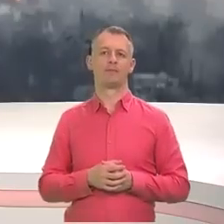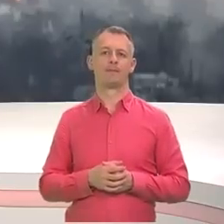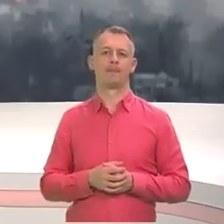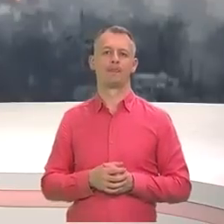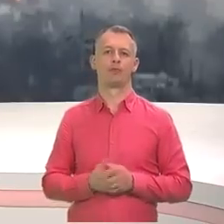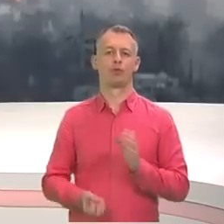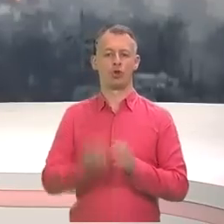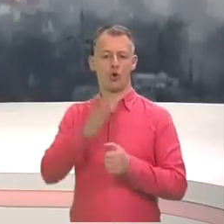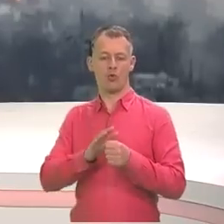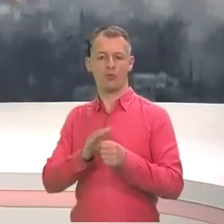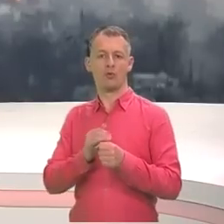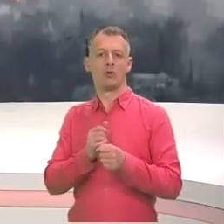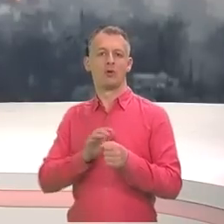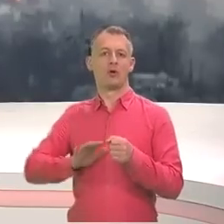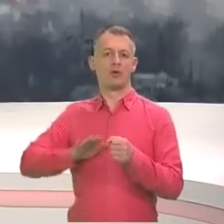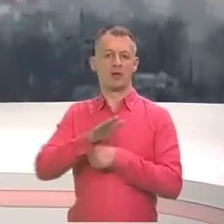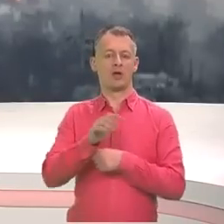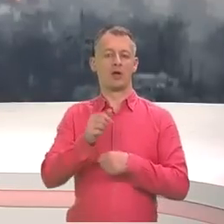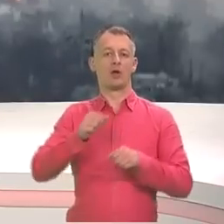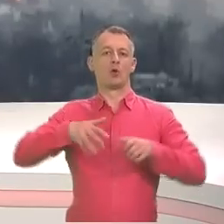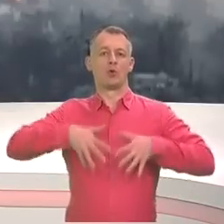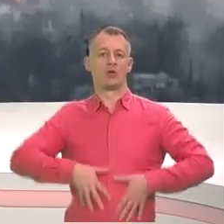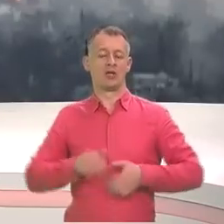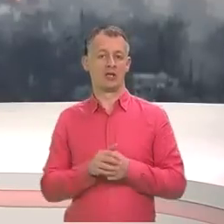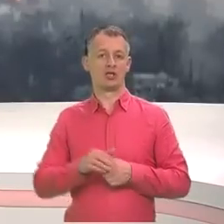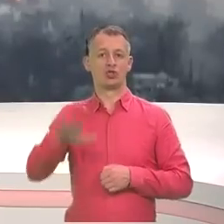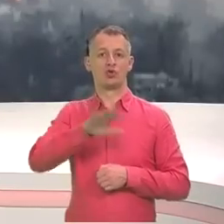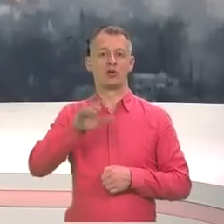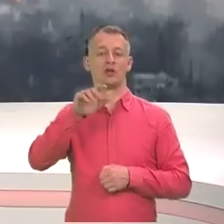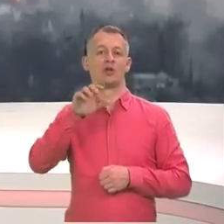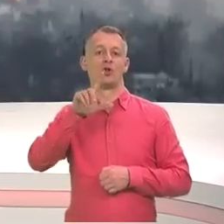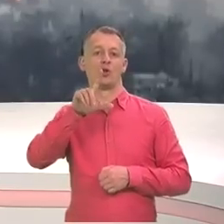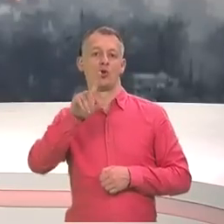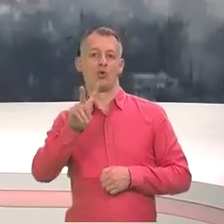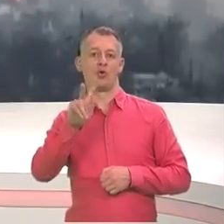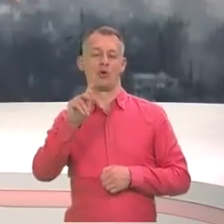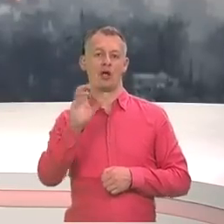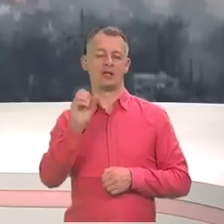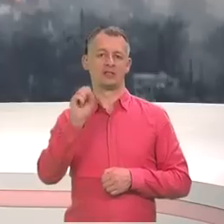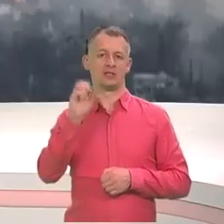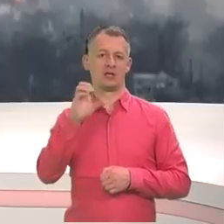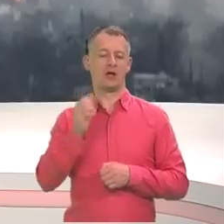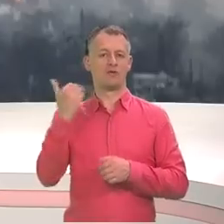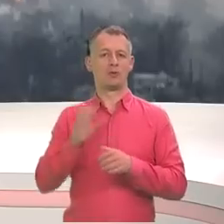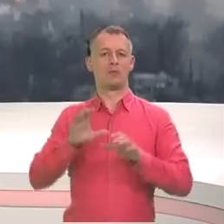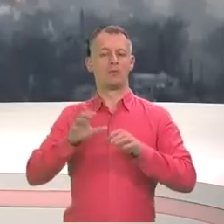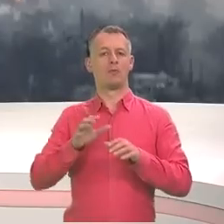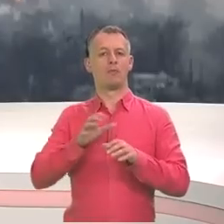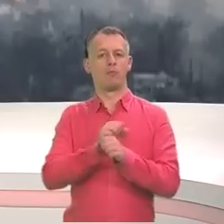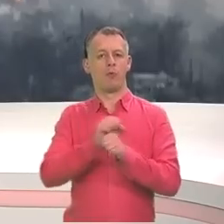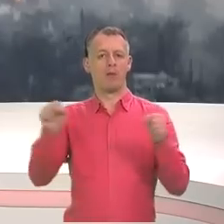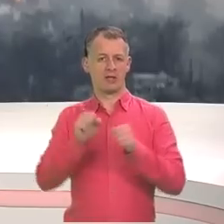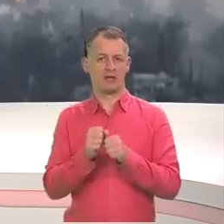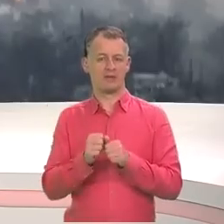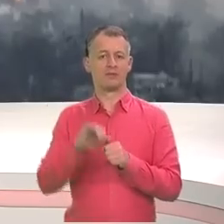Un nou contraatac al Ucrainei, regiunea Luhansk, anexată ilegal de Rusia, a fost bombardată masiv. Cel puțin 5 civili au murit, iar alți 19 au